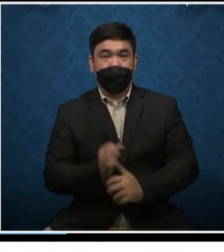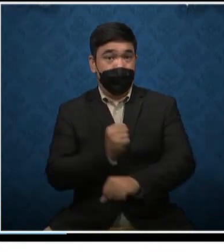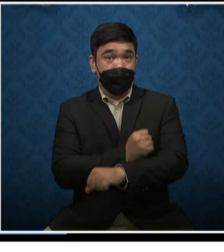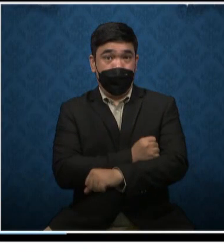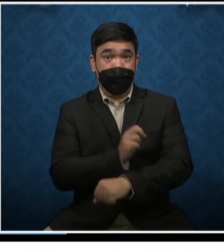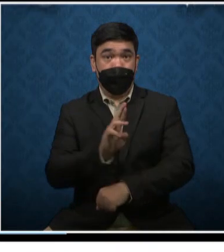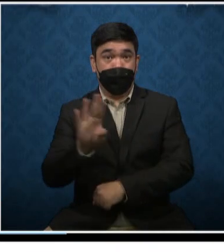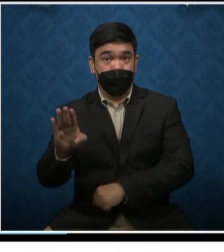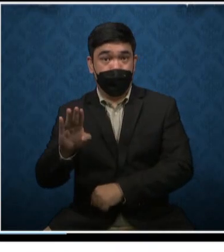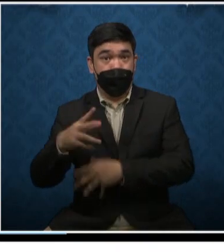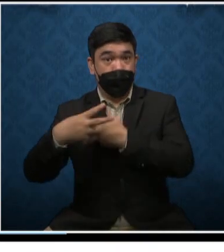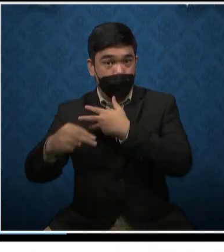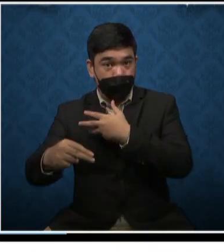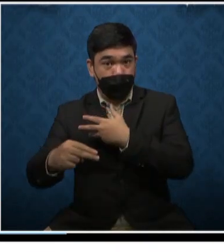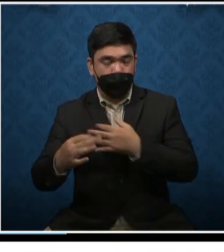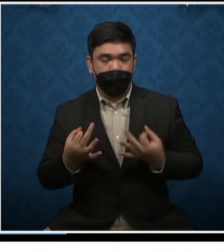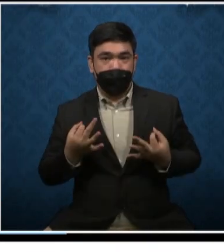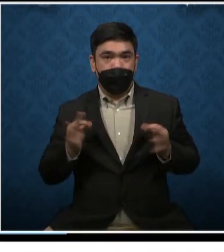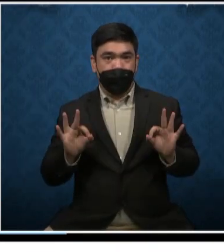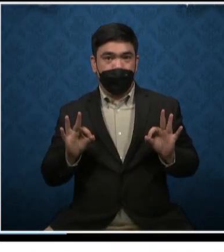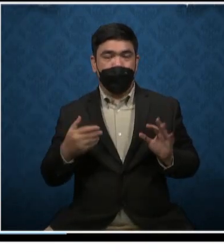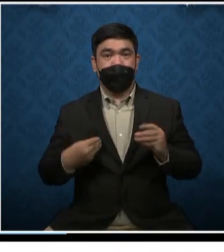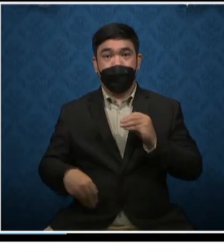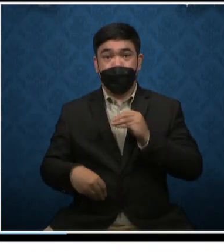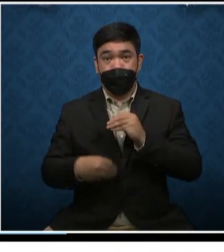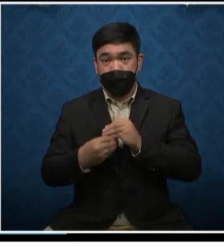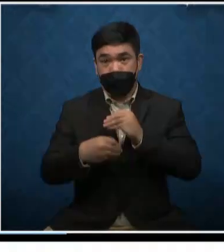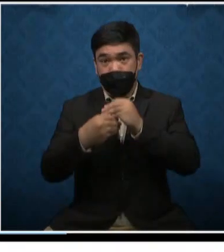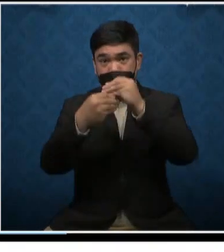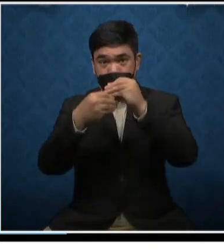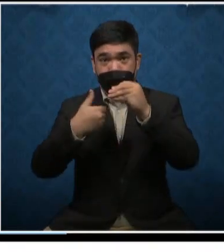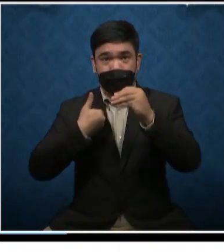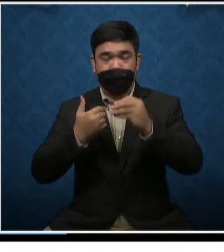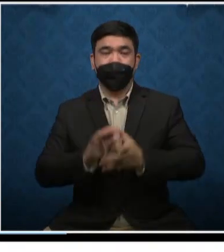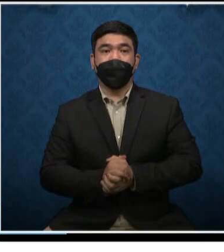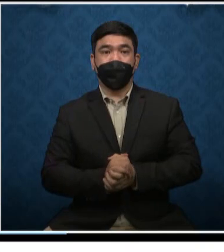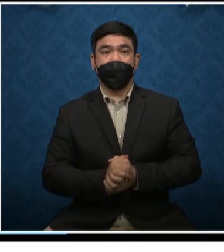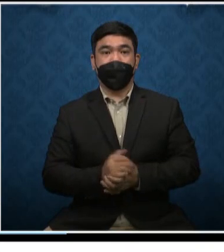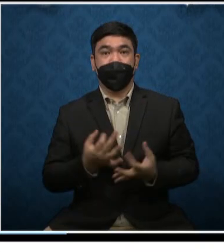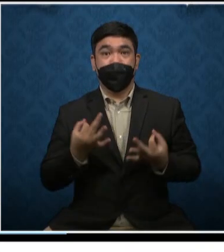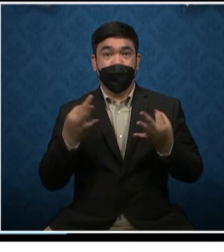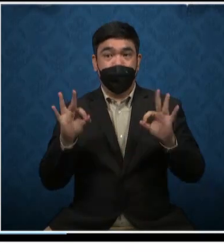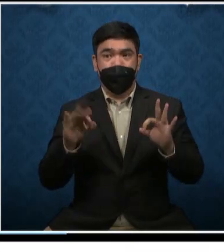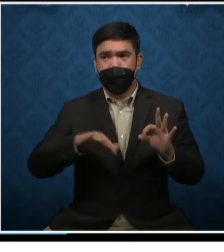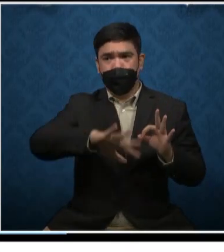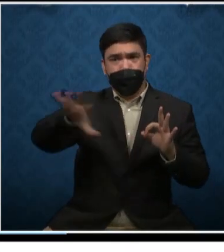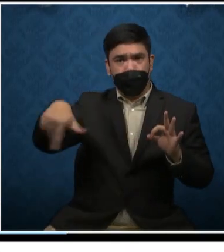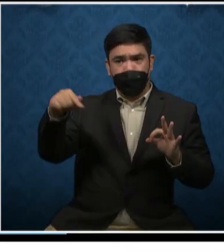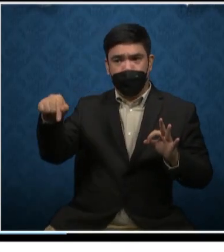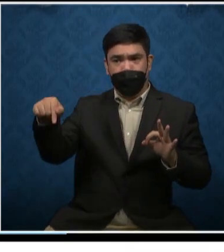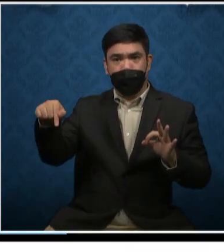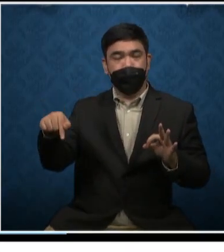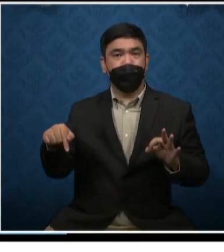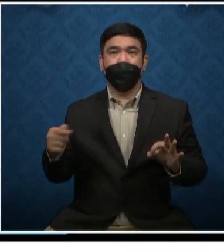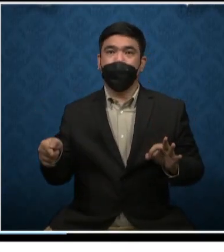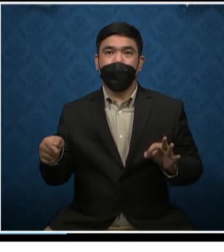บบและแรงงานอิสระเพิ่มมากขึ้นแต่แรงงานอิสระส่วนใหญ่ยังข